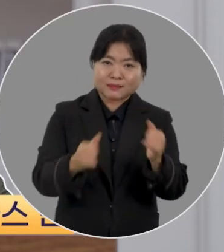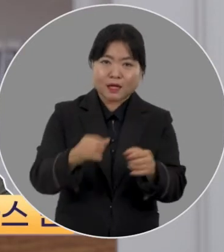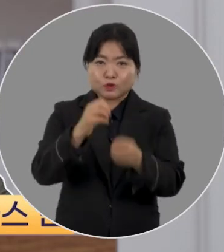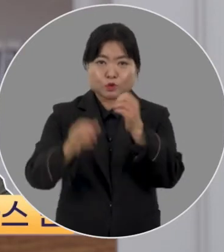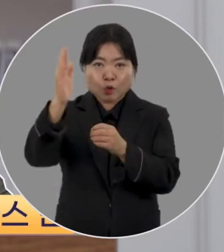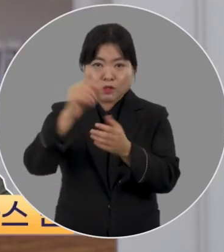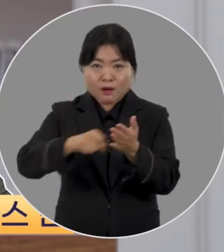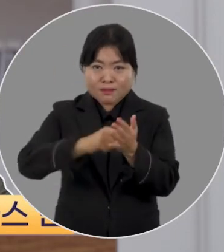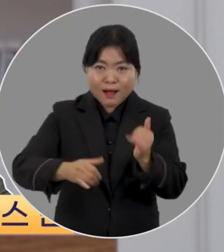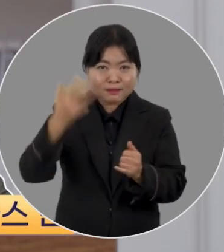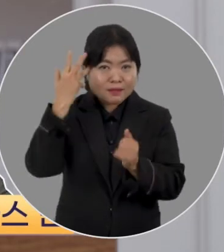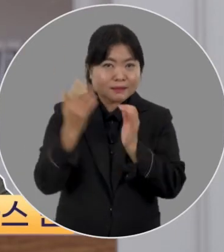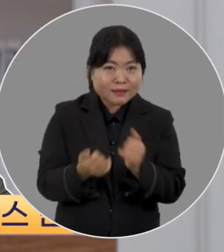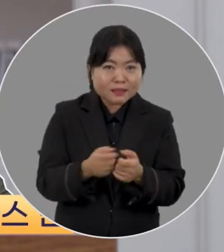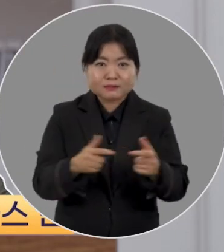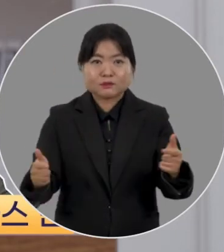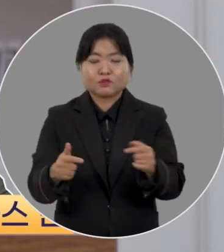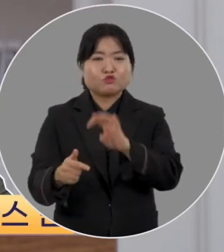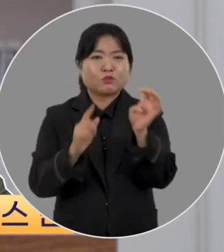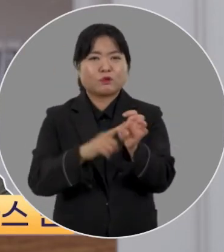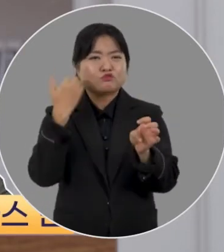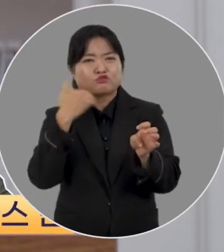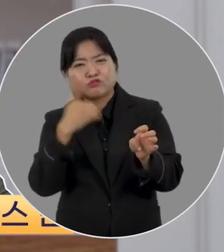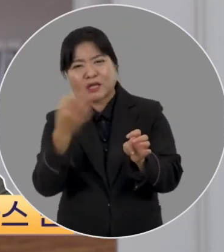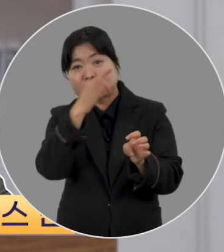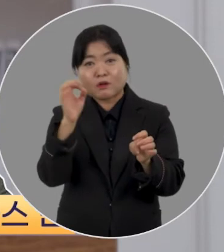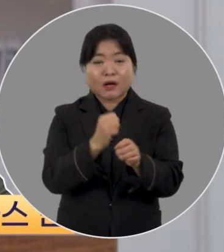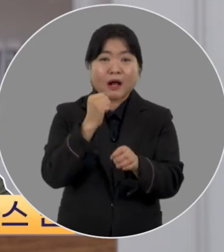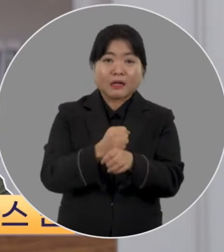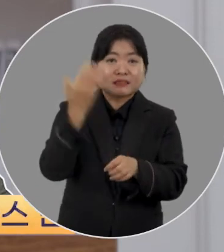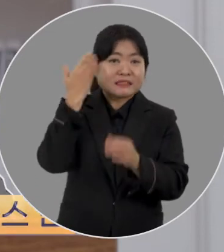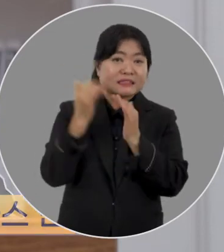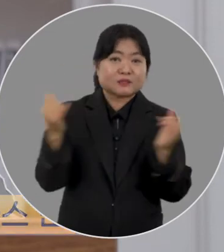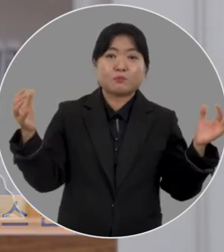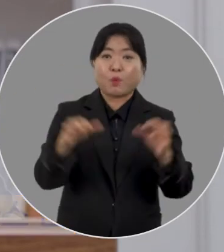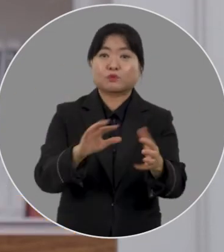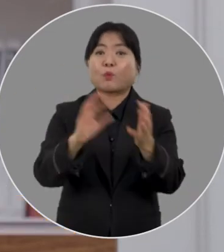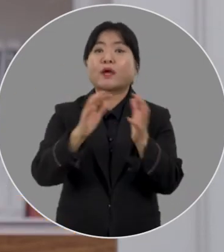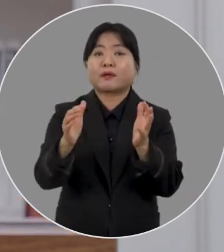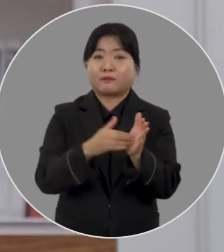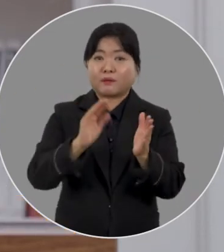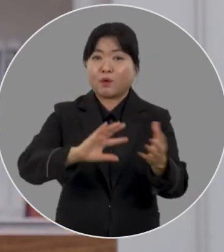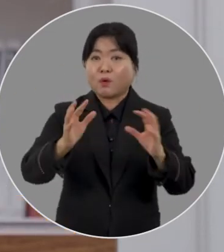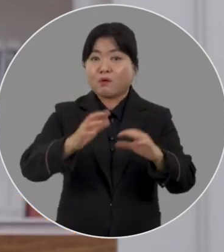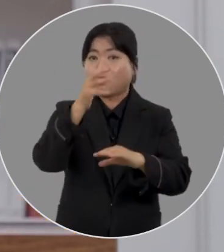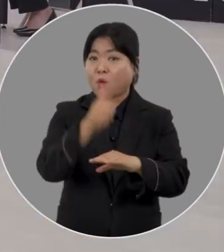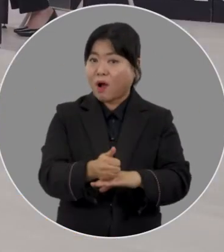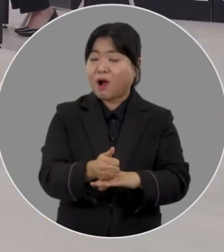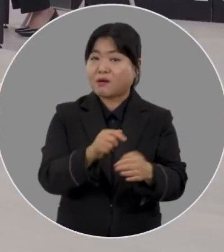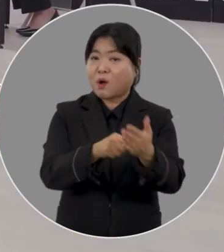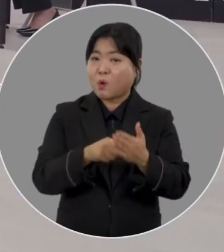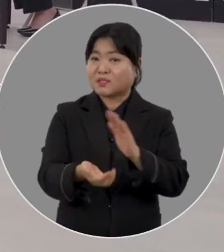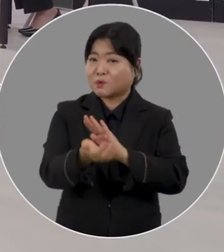철학자 이런 유럽에서 누구나 인정하는 지식인들이 모여서 회의를 했는데 그 회의의 결과가 제대로 나오기 전에